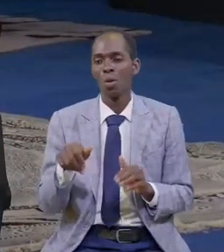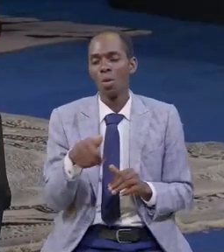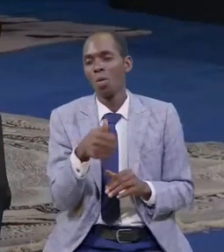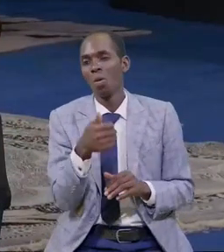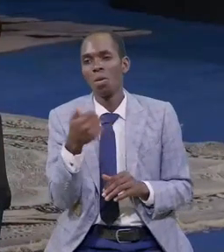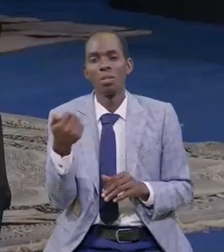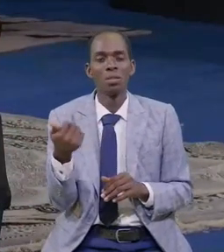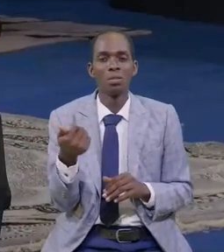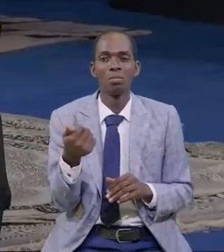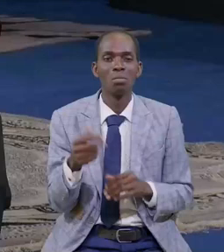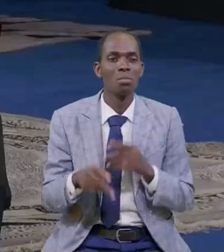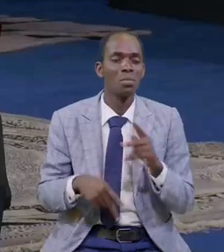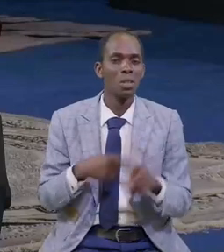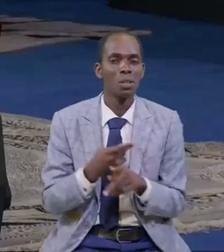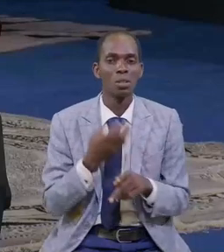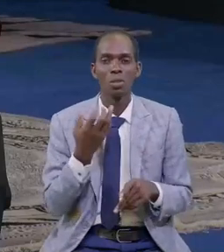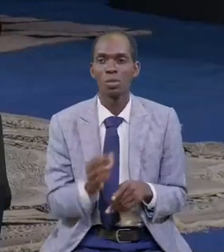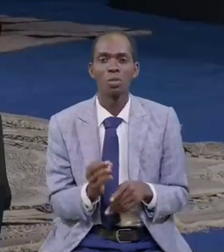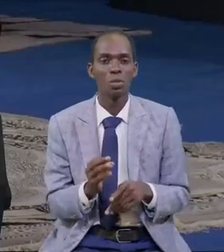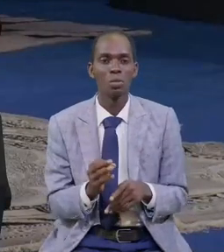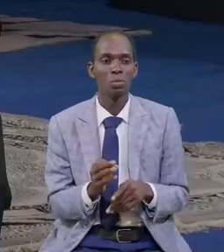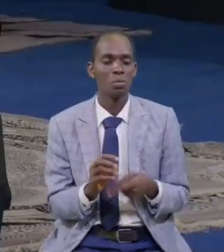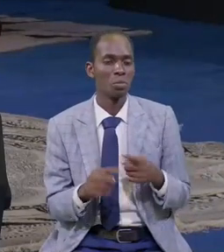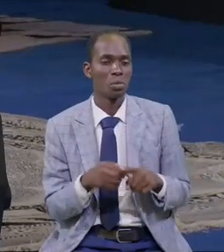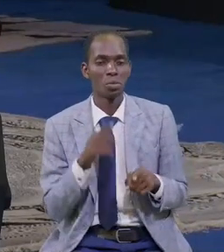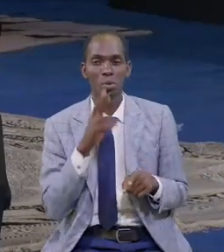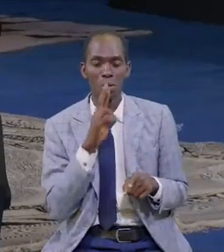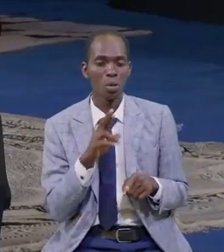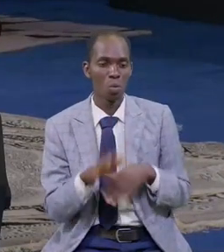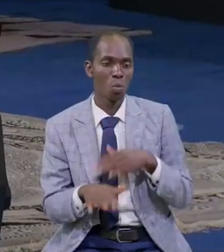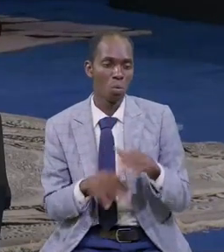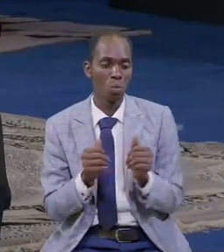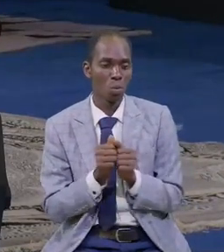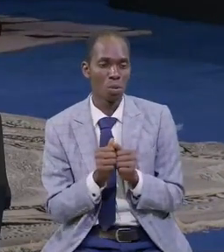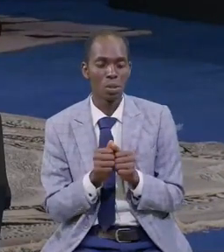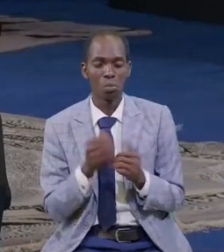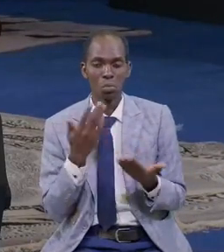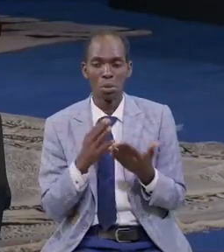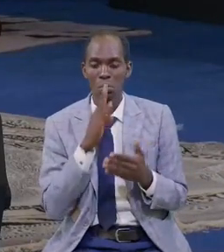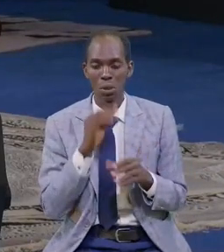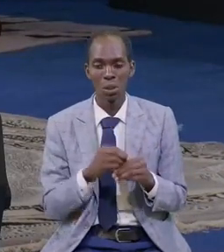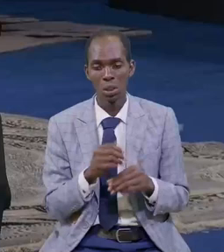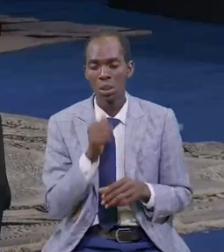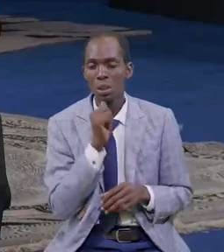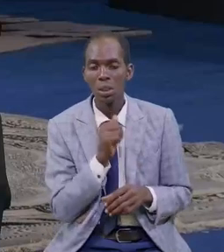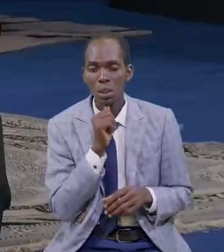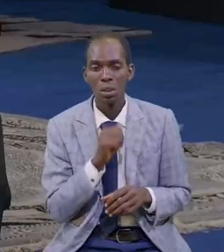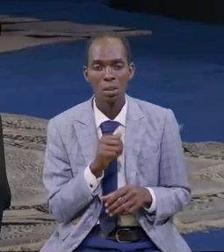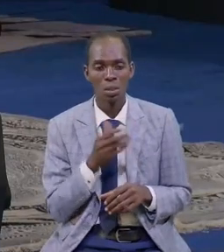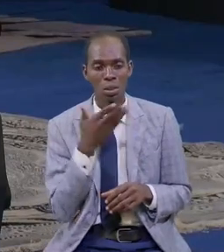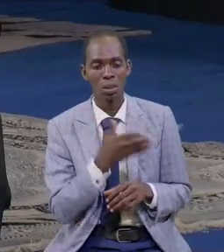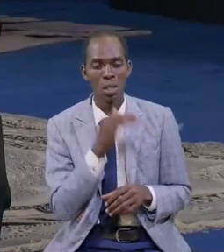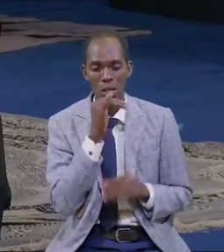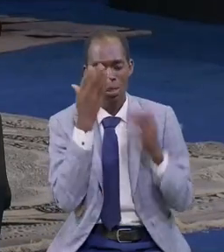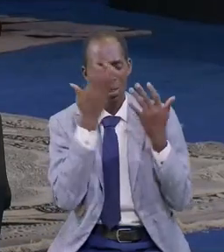ténèbres tout autre domaine où vous marchez dans le secret dans les